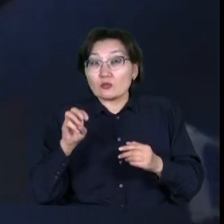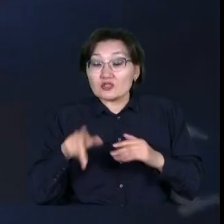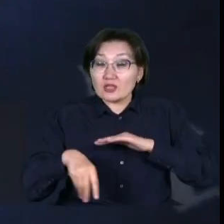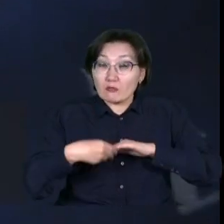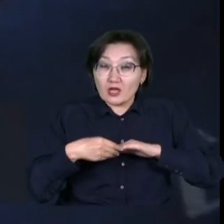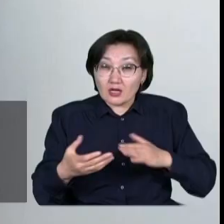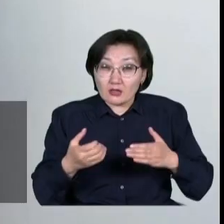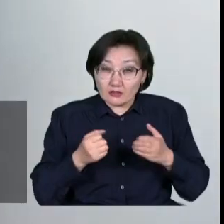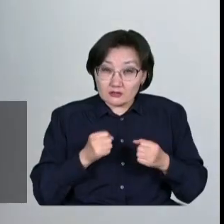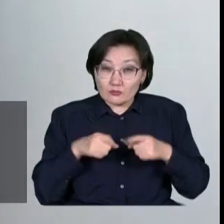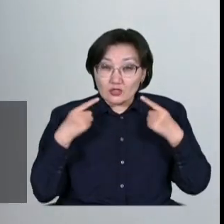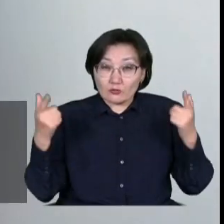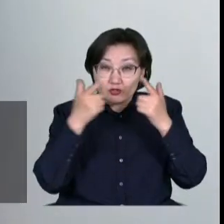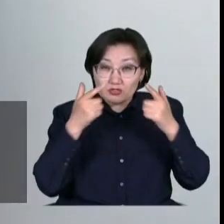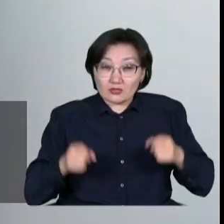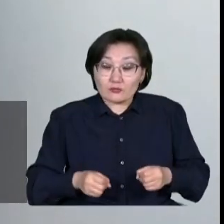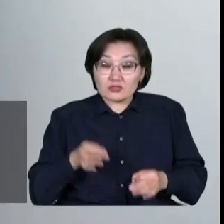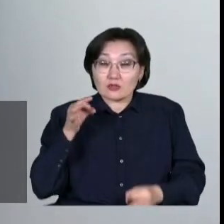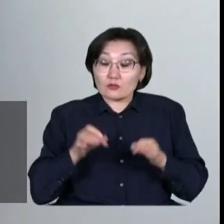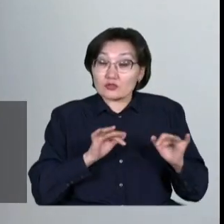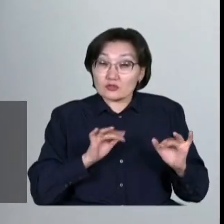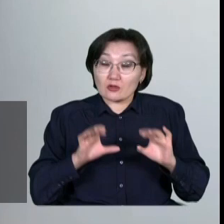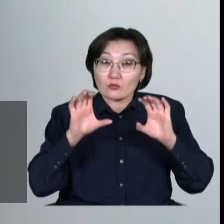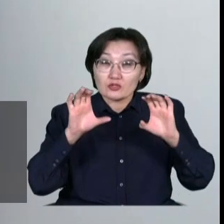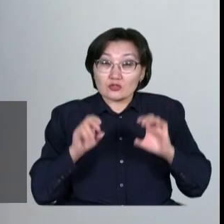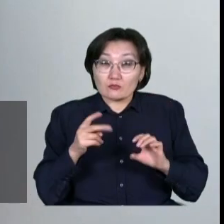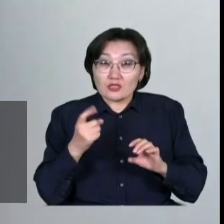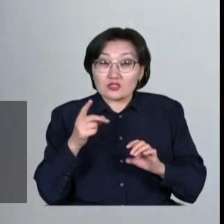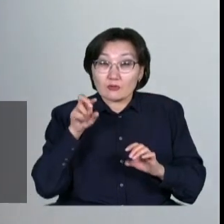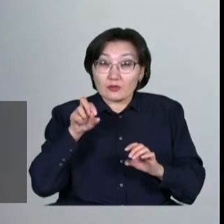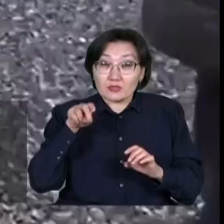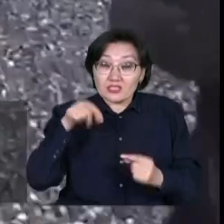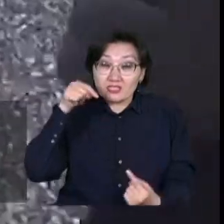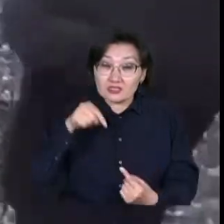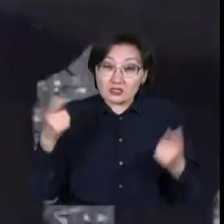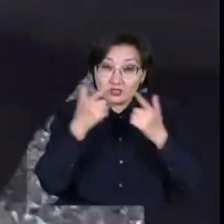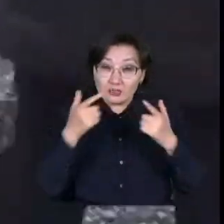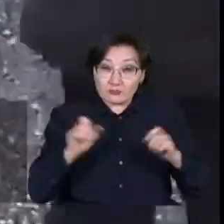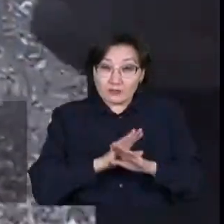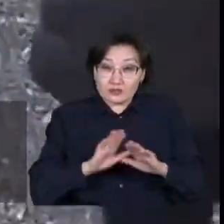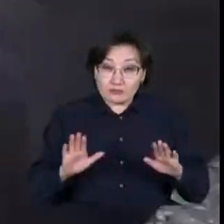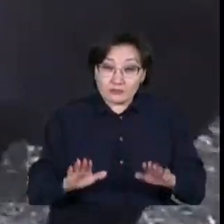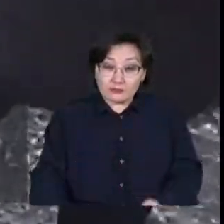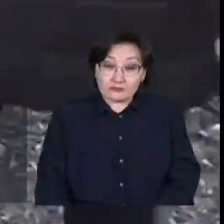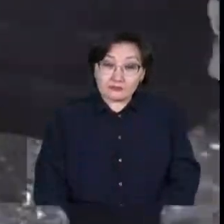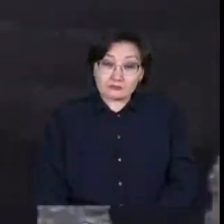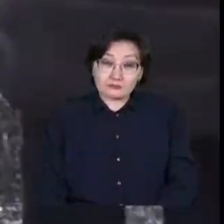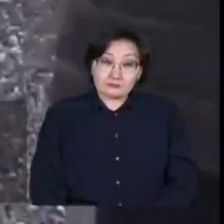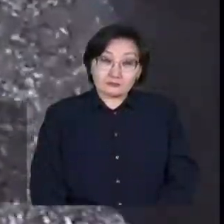деп күдіктелді. Өзге мәліметтер қылмыстық процессуалдық кодекстің 201-ші бабына сәйкес жариялауға